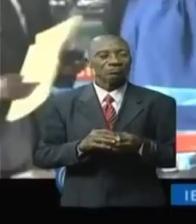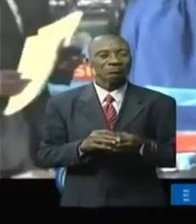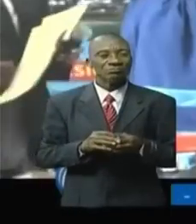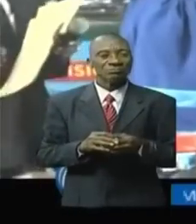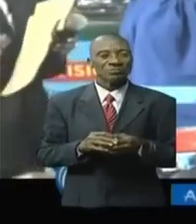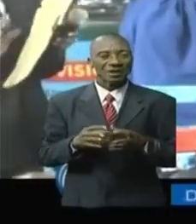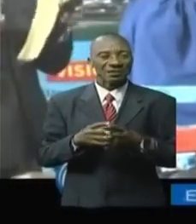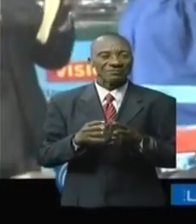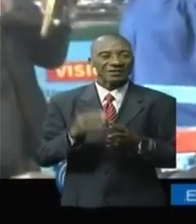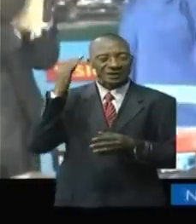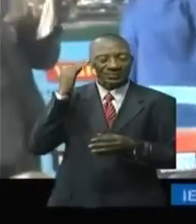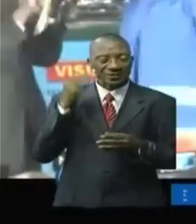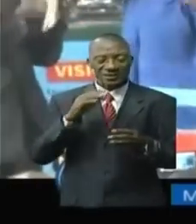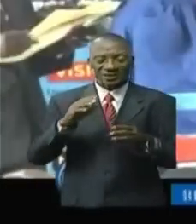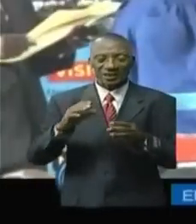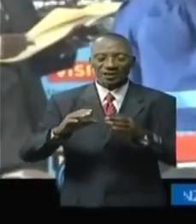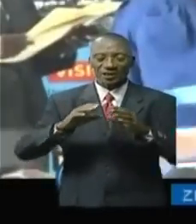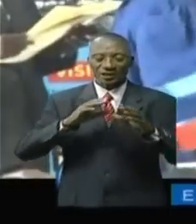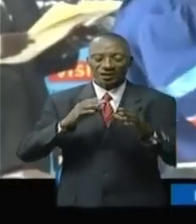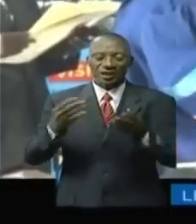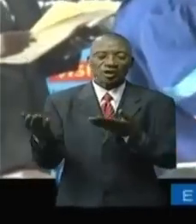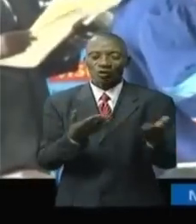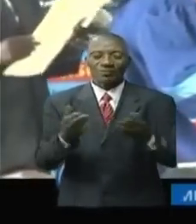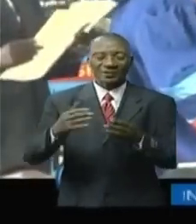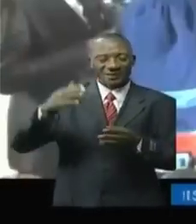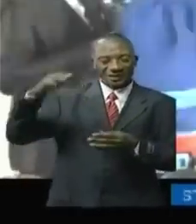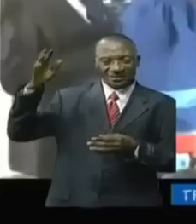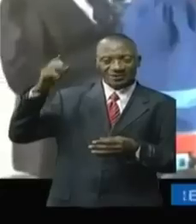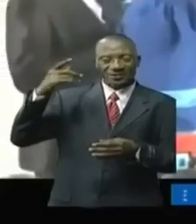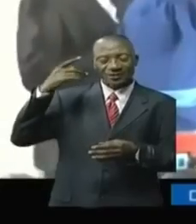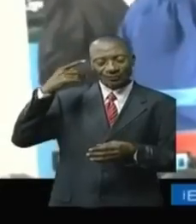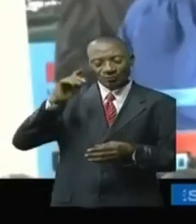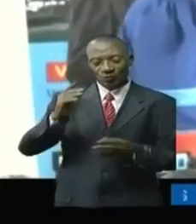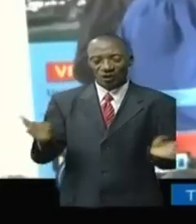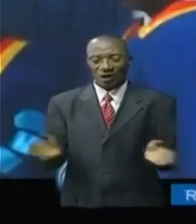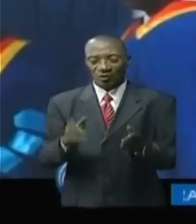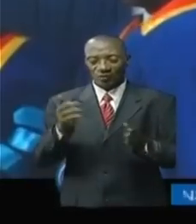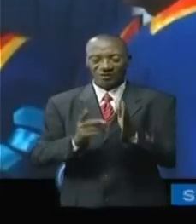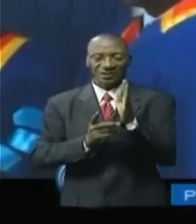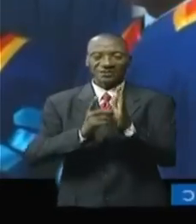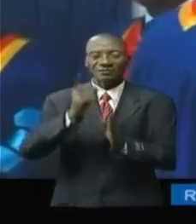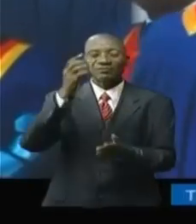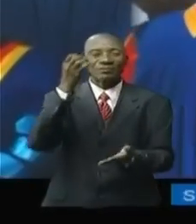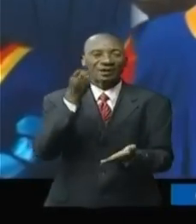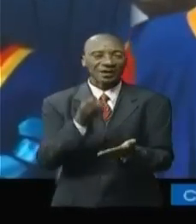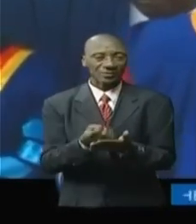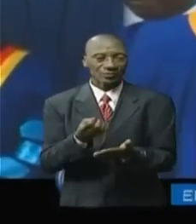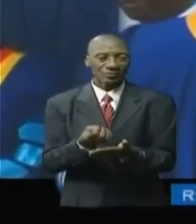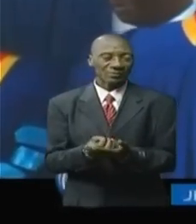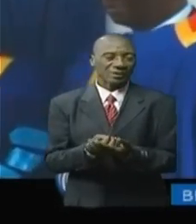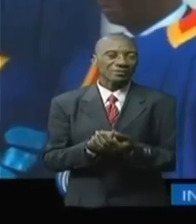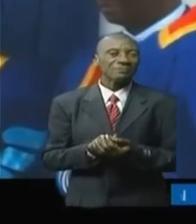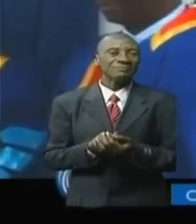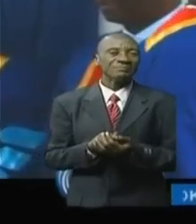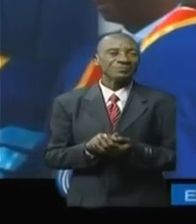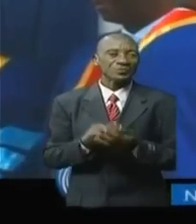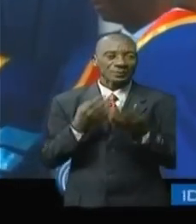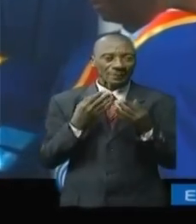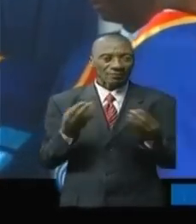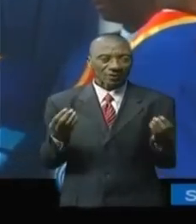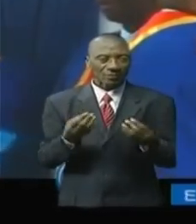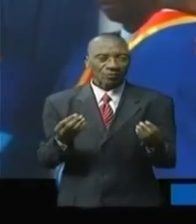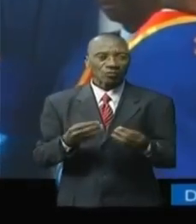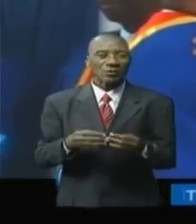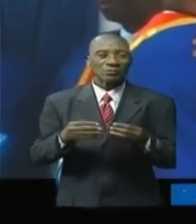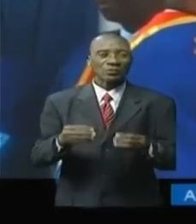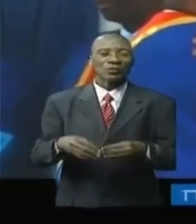celui du commerce extérieur pour booster le développement économique. Des arguments qui ont valu la mention plus grande distinction au